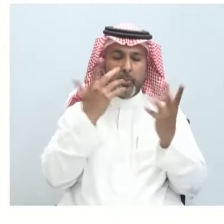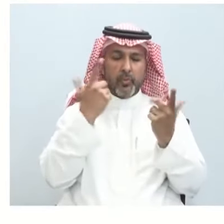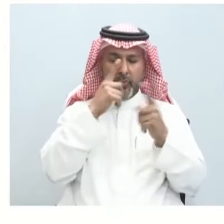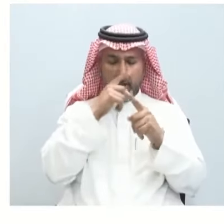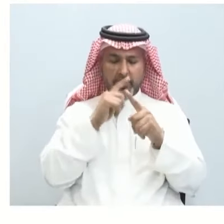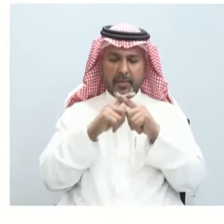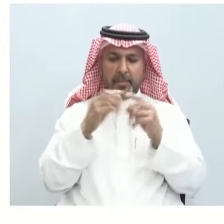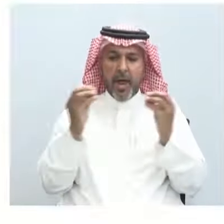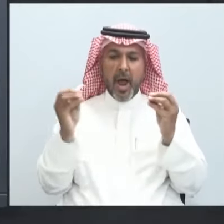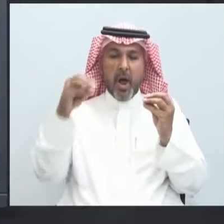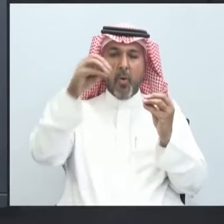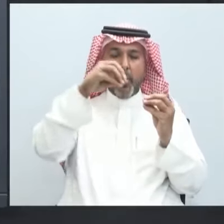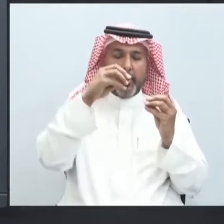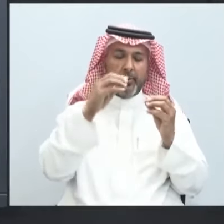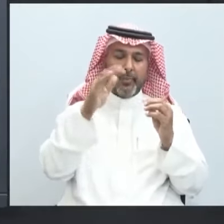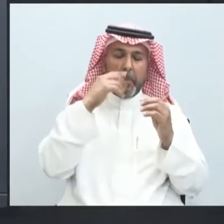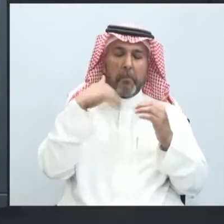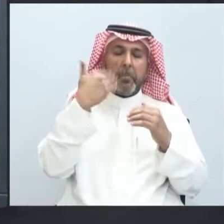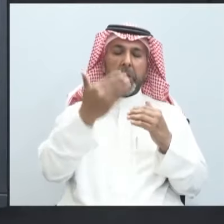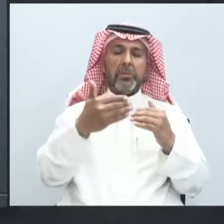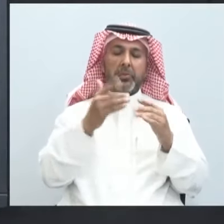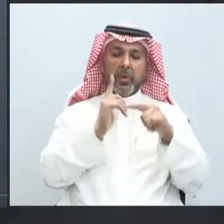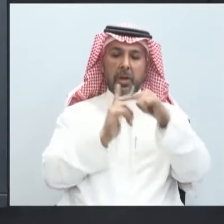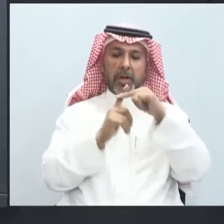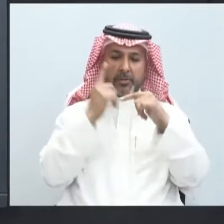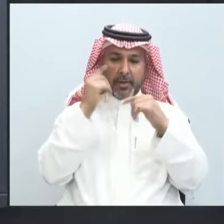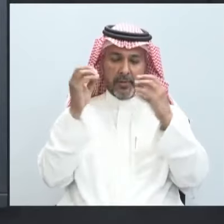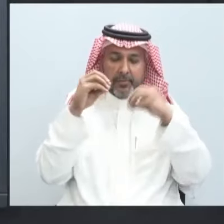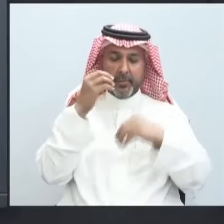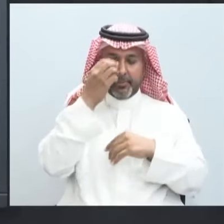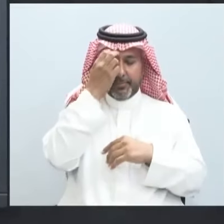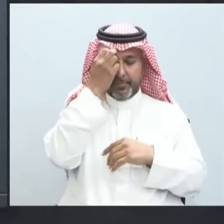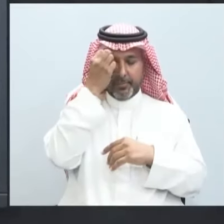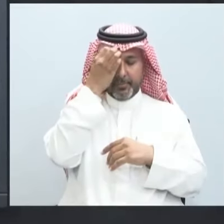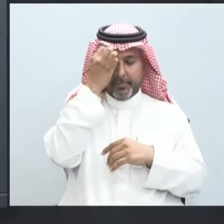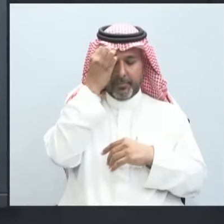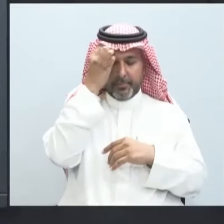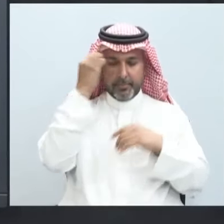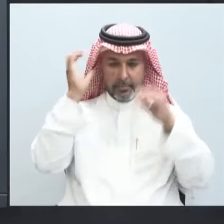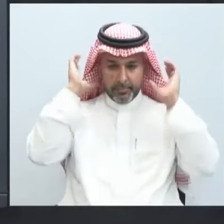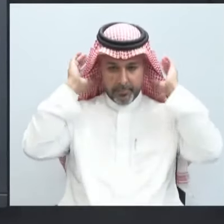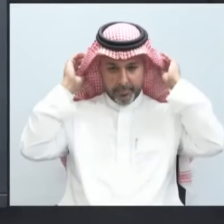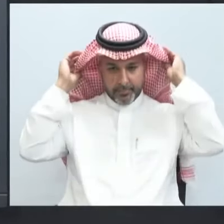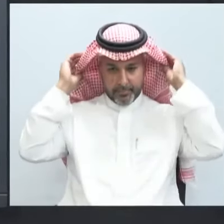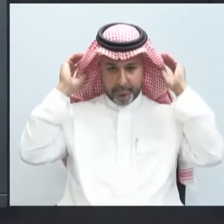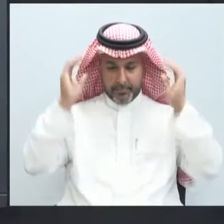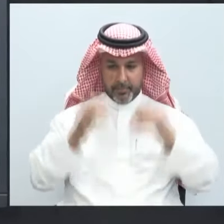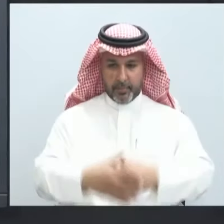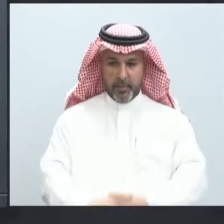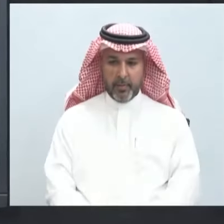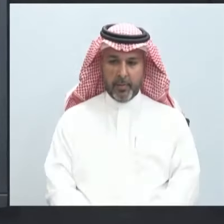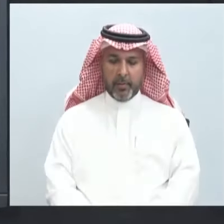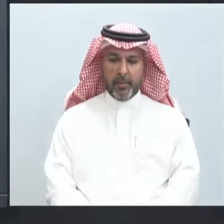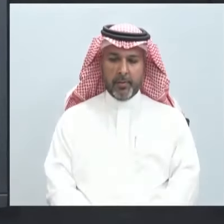الضرب نقوم باجراء نفس الطريقه وهي توزيع ما هو خارج القوس على ما بداخل القوس اكثر من مره على حسب ما هو